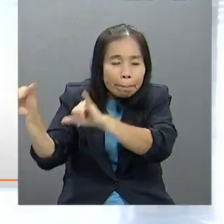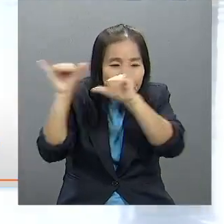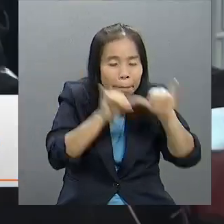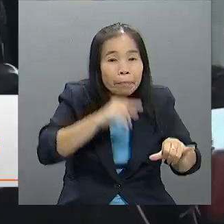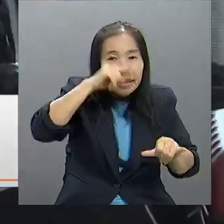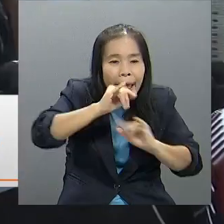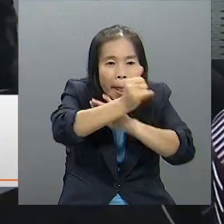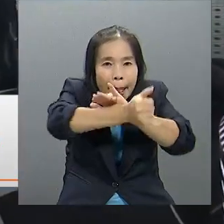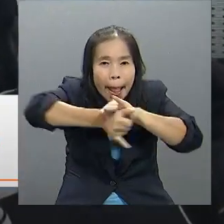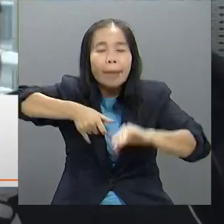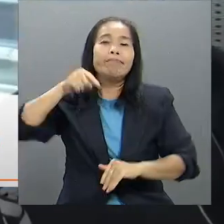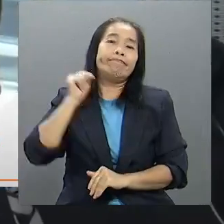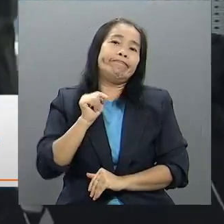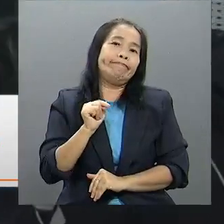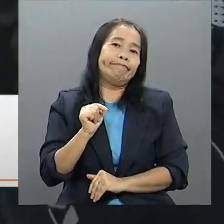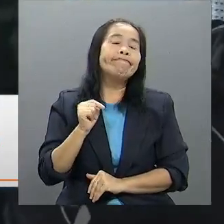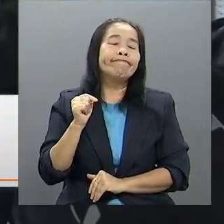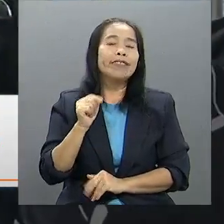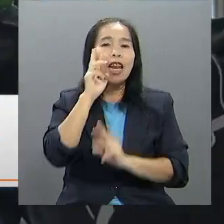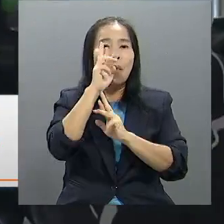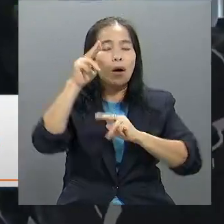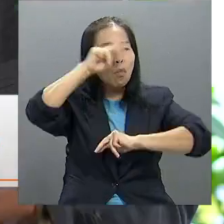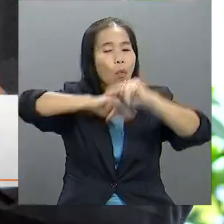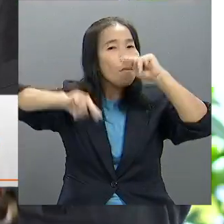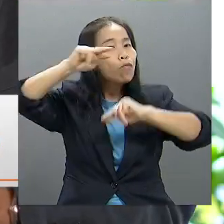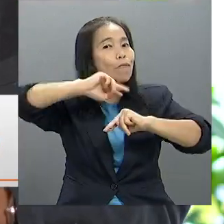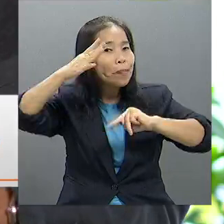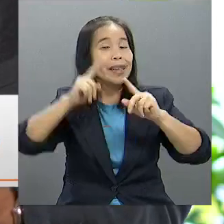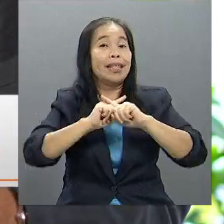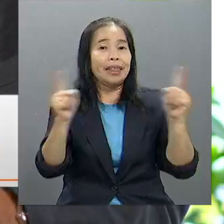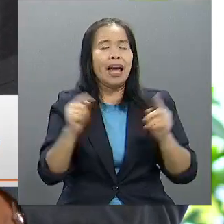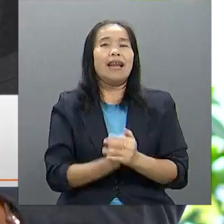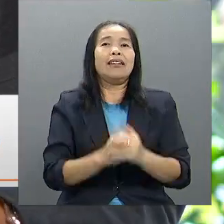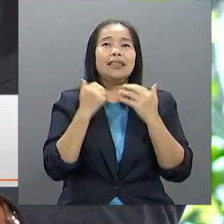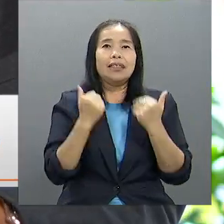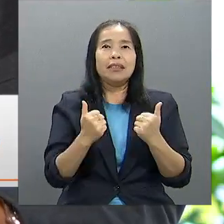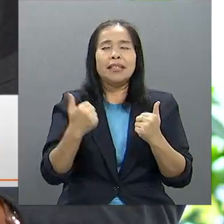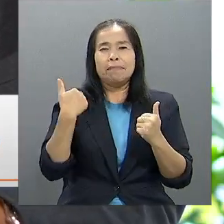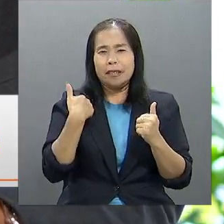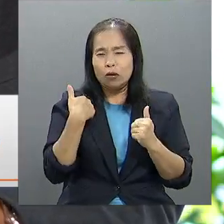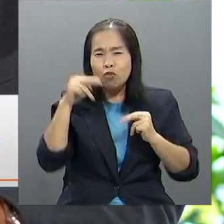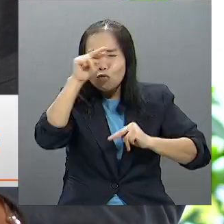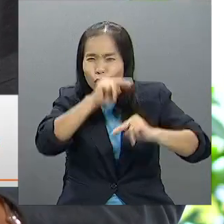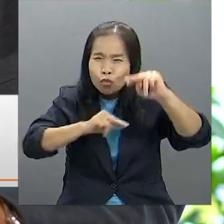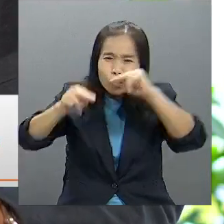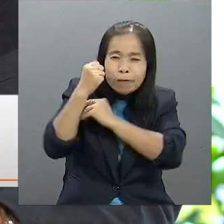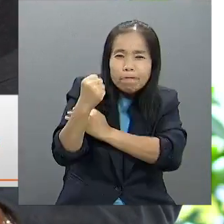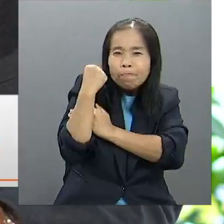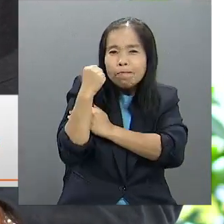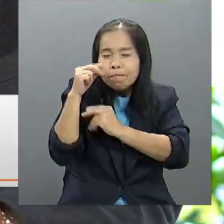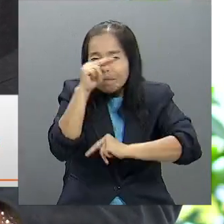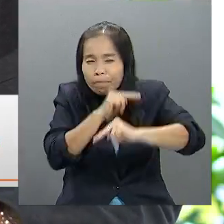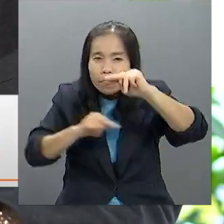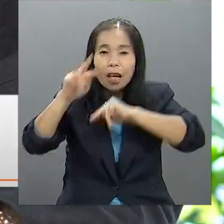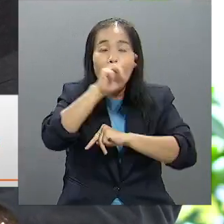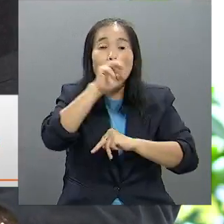าดแต่ว่าด้วยตัวปัจจัยต่างๆที่เกี่ยวข้องนะครับเราค่อนข้างจะมั่นใจว่